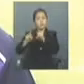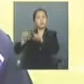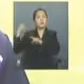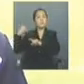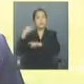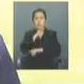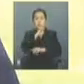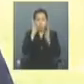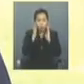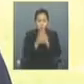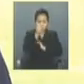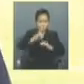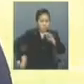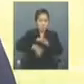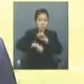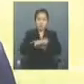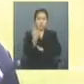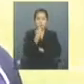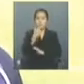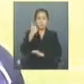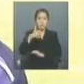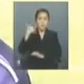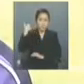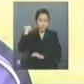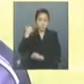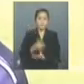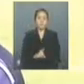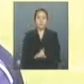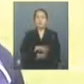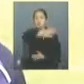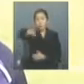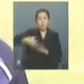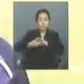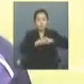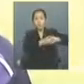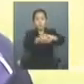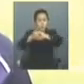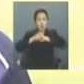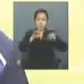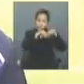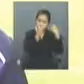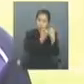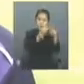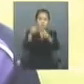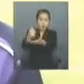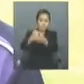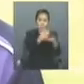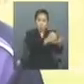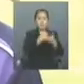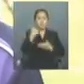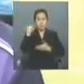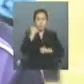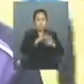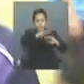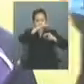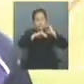ป็นมืออาชีพอย่างเดียวแล้วทุกอย่างไม่เป็นมืออาชีพมันก็เป็นไปไม่ได้ทุกคนต้องช่วยกันทั้งสมาคมทั้งอะไรอย่างเงี้ยค่ะก็คิดว่าพัฒนาไป